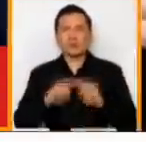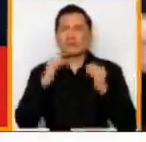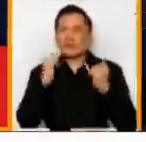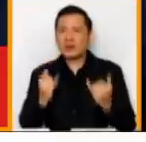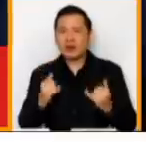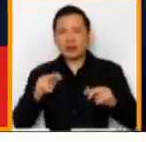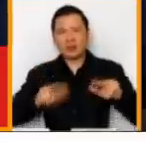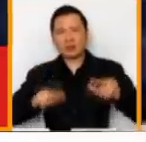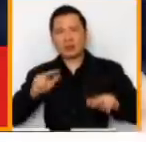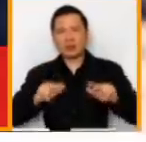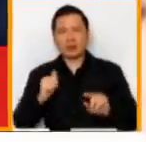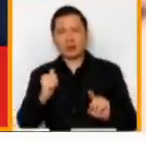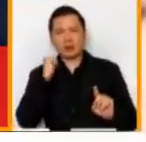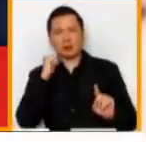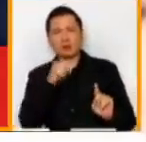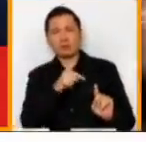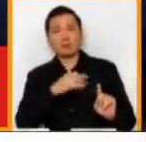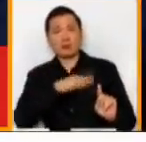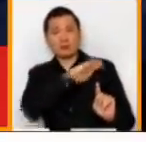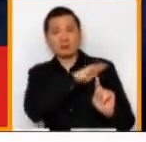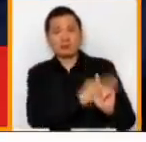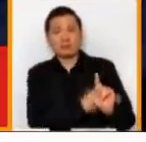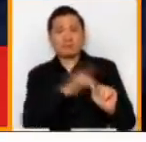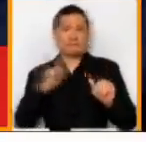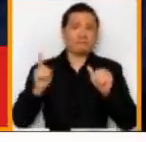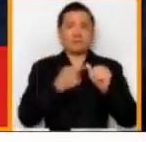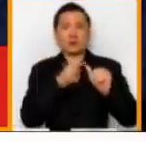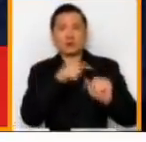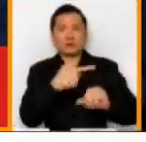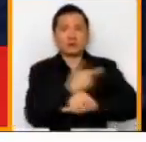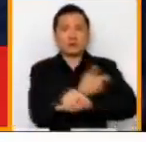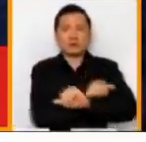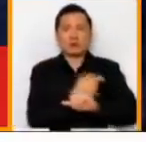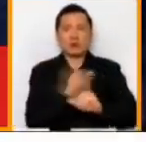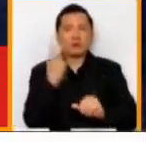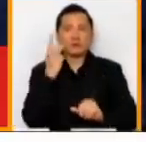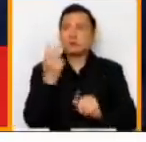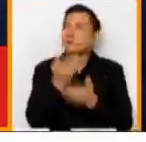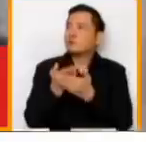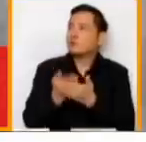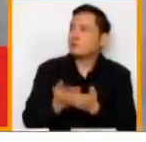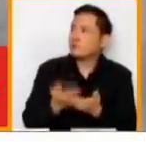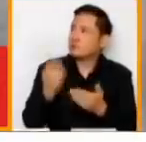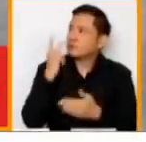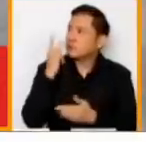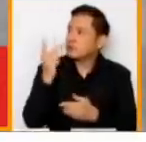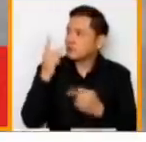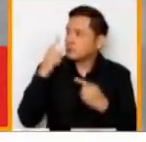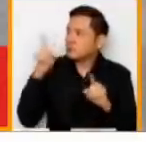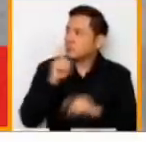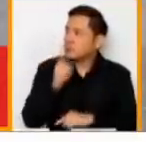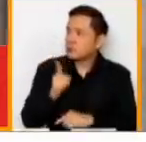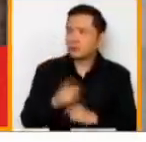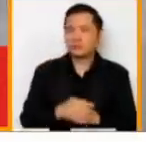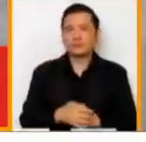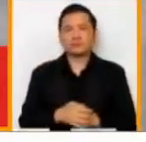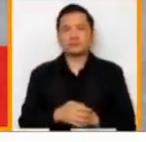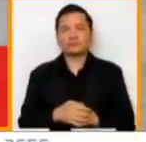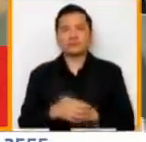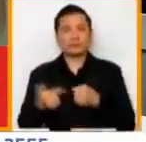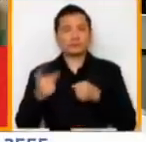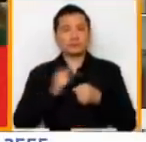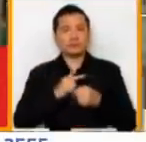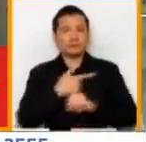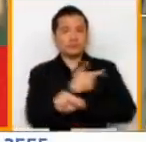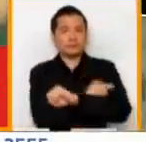na mauna siya unless ni ko pa nakikita talaga total efficacy niya. Iginakasa na kasi ang bakunahan para sa